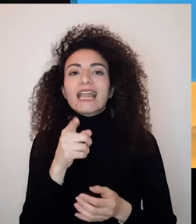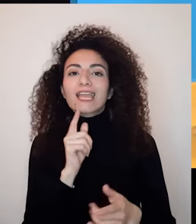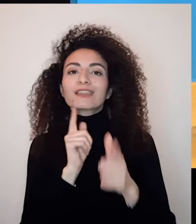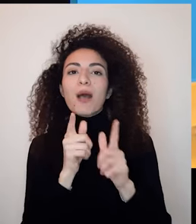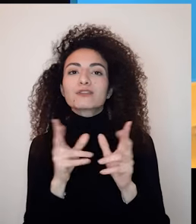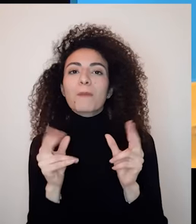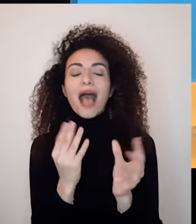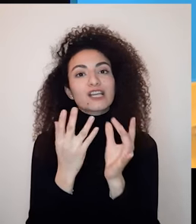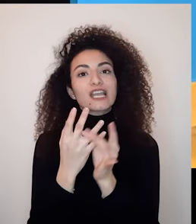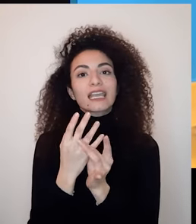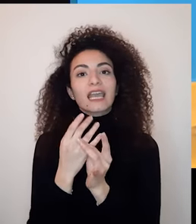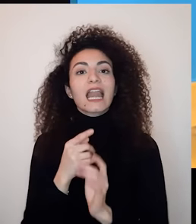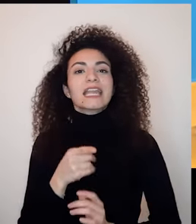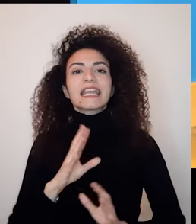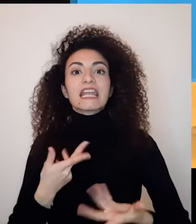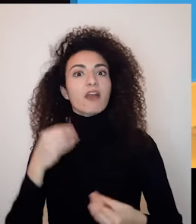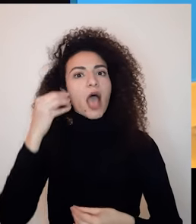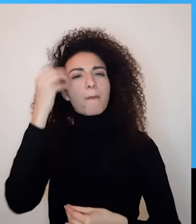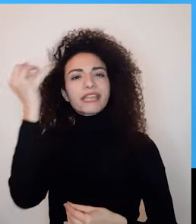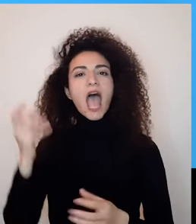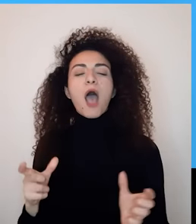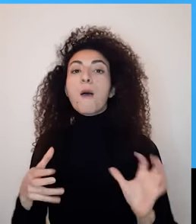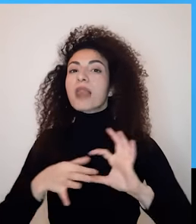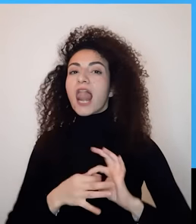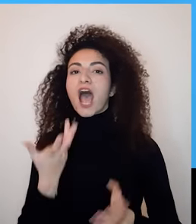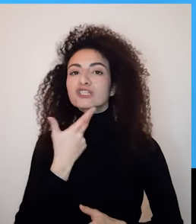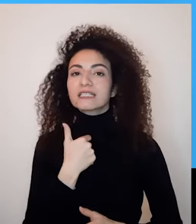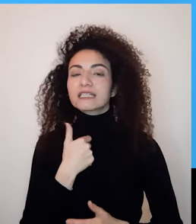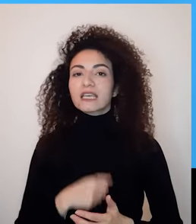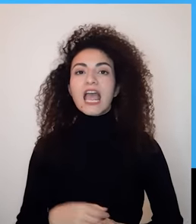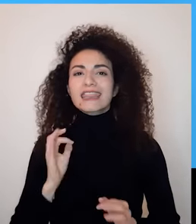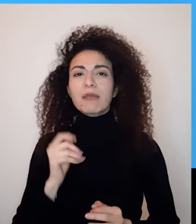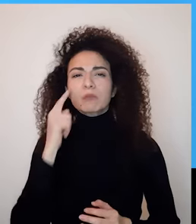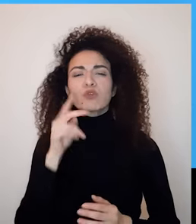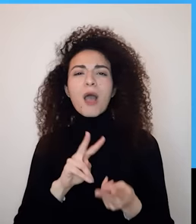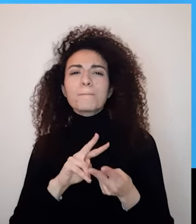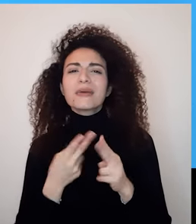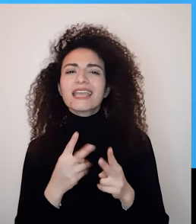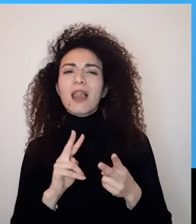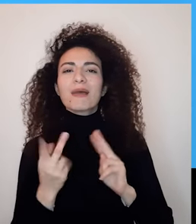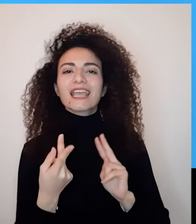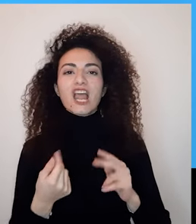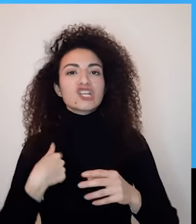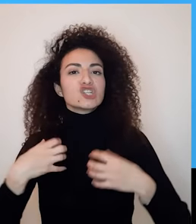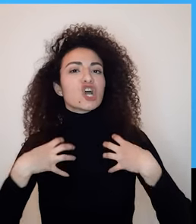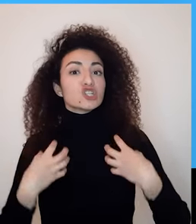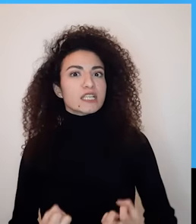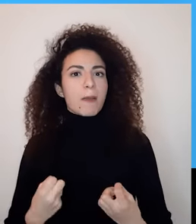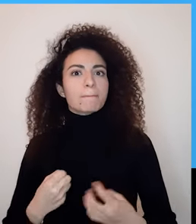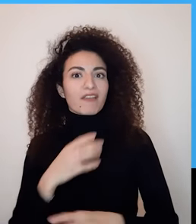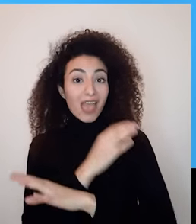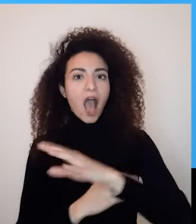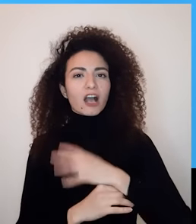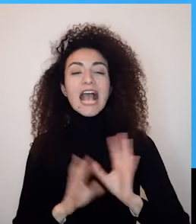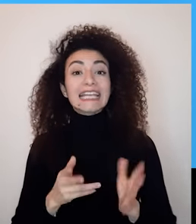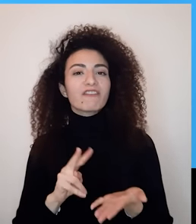الشيء بيسمح لإلك بالتواصل مع شريك حياتك حول كيف يمكن تكونوا مبدعين بالعلاقات الجنسية، وأنه تلاقوا دائما